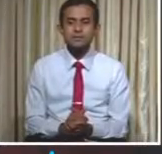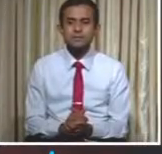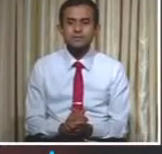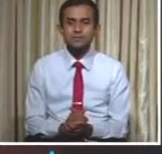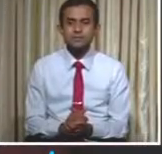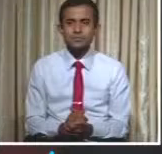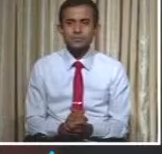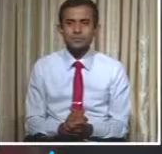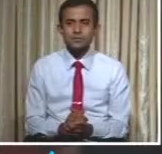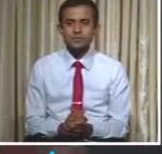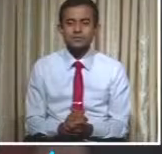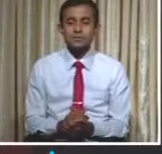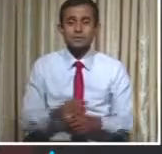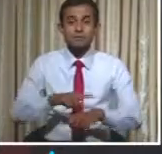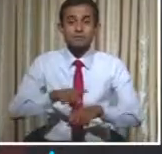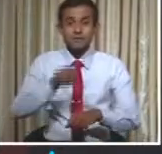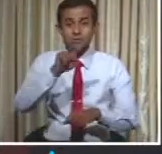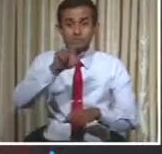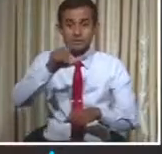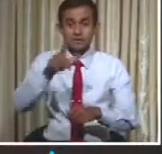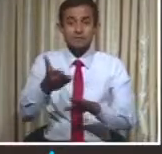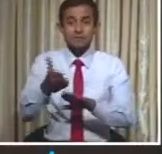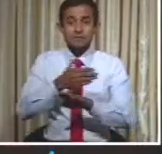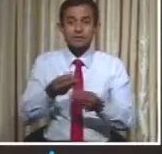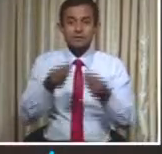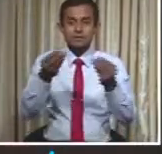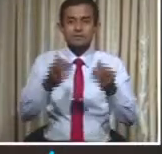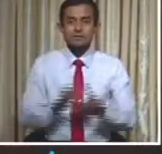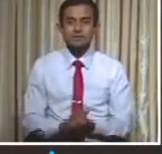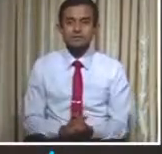උදේ විනාඩි 27ක් වැඩිපුර ගත්තා